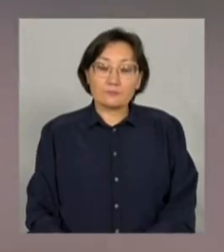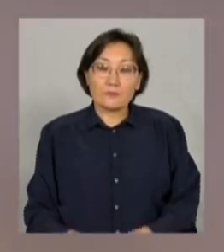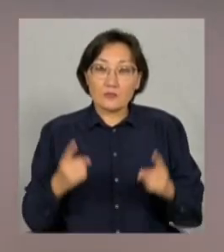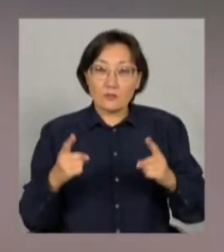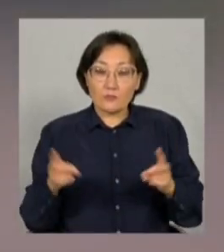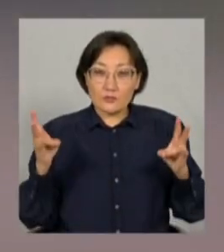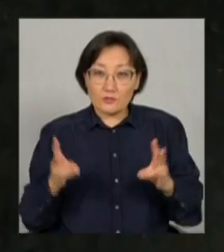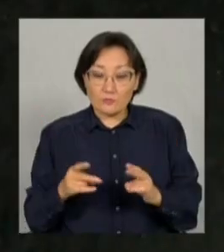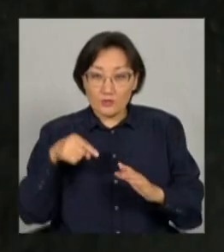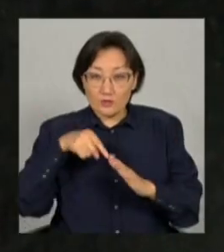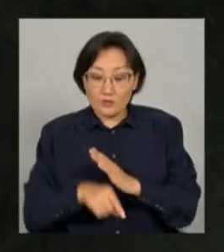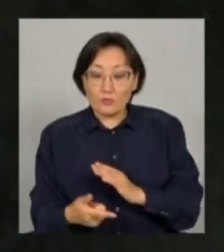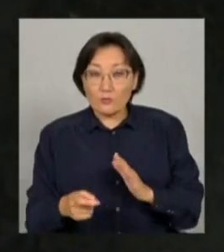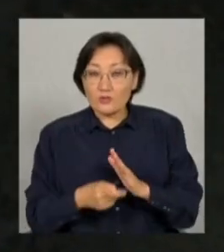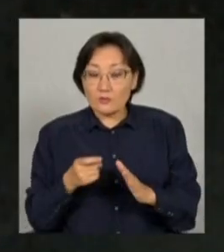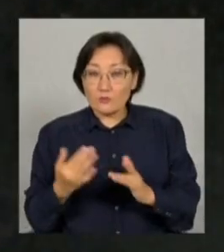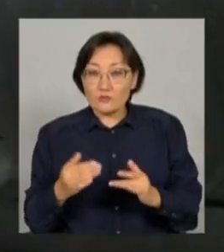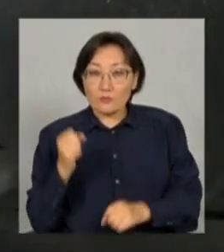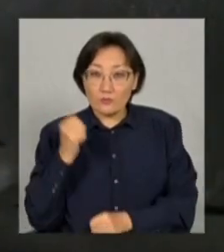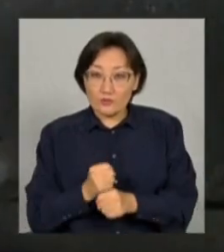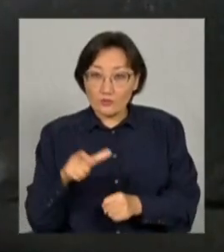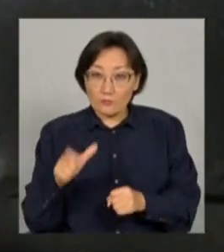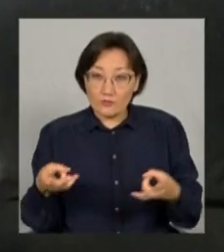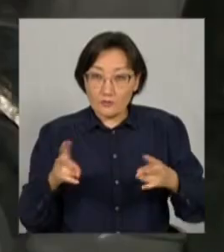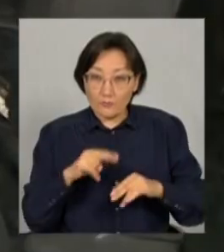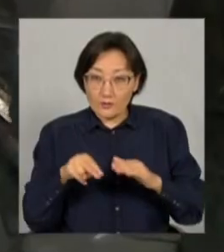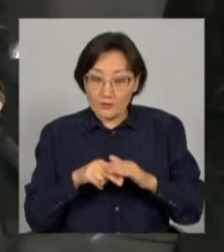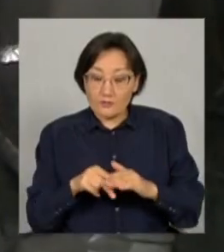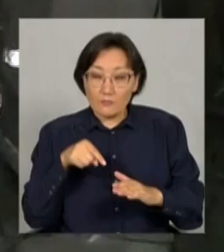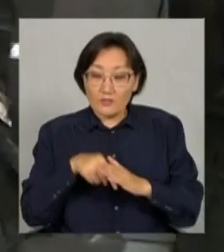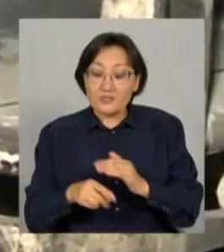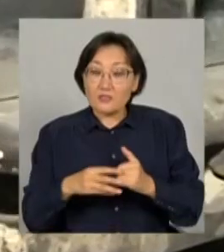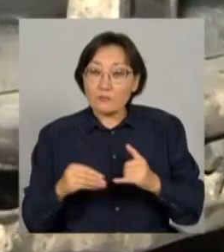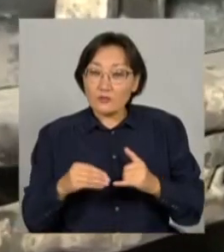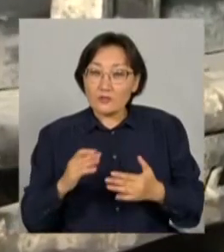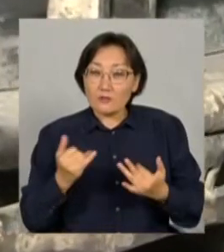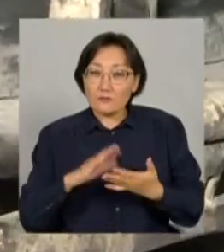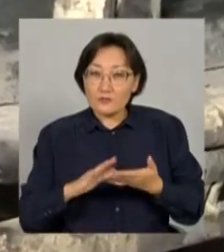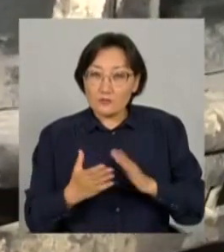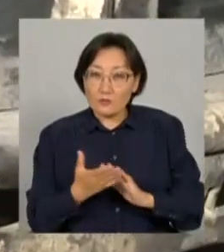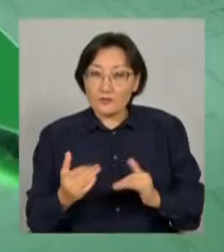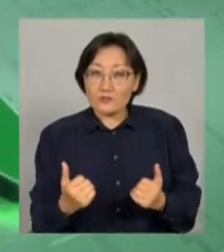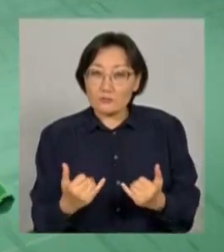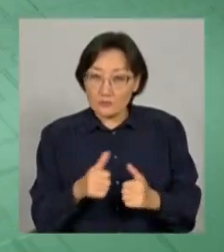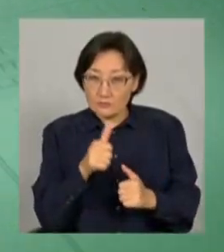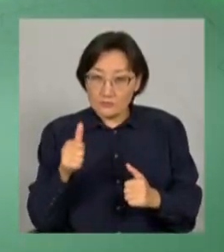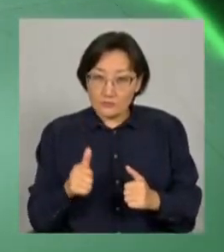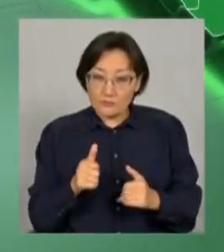Крупная авария на шахте в Караганде. Сколько горняков остаются под землей и какова ситуация к данному часу?